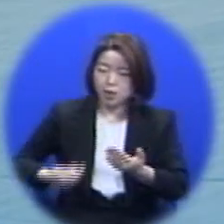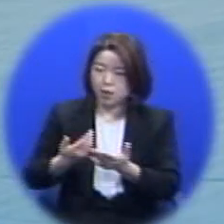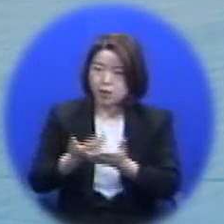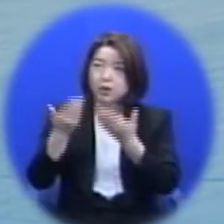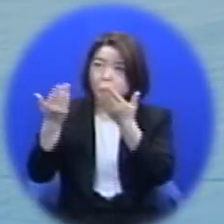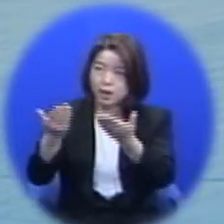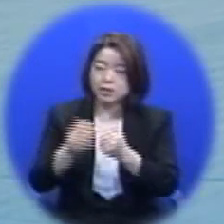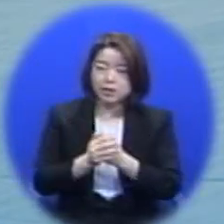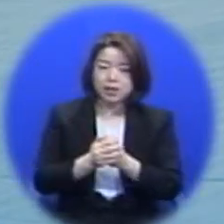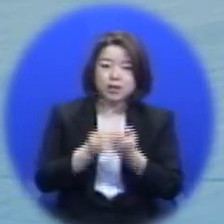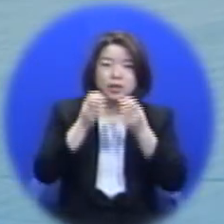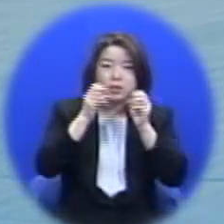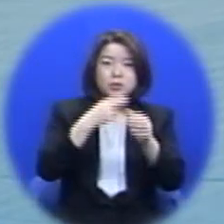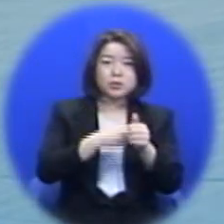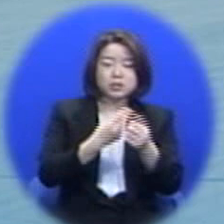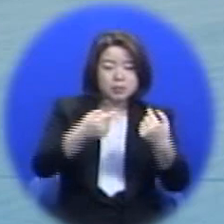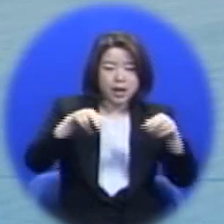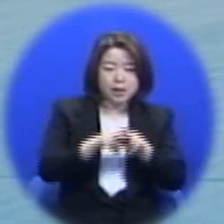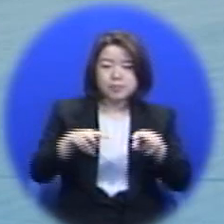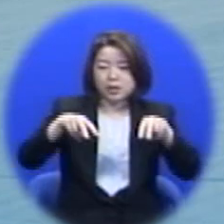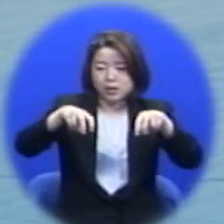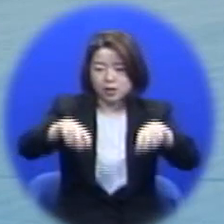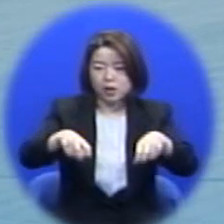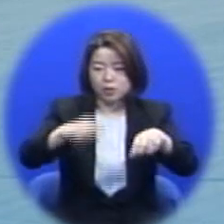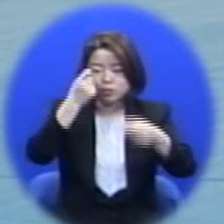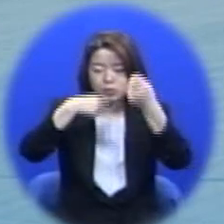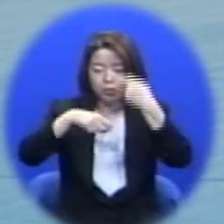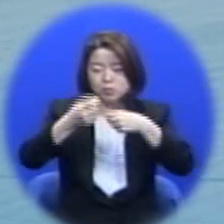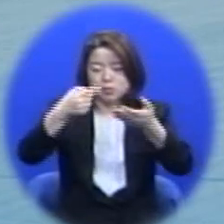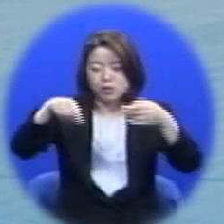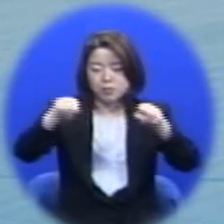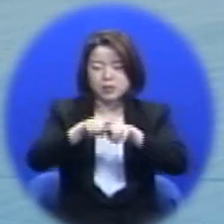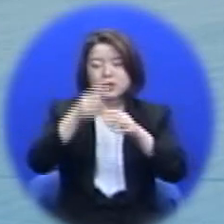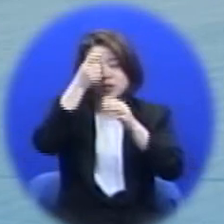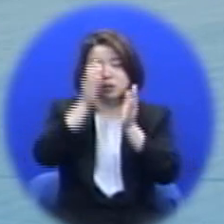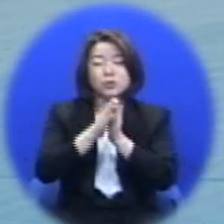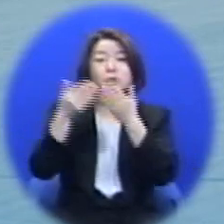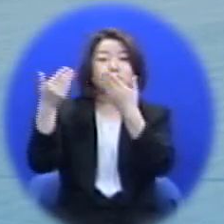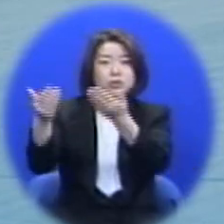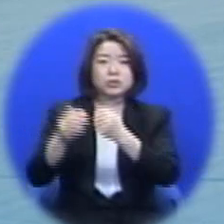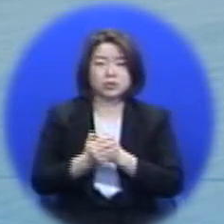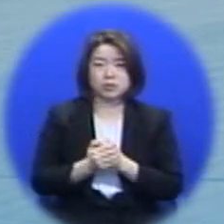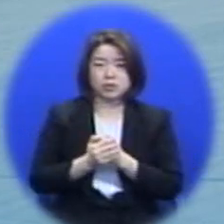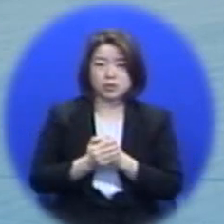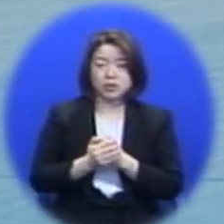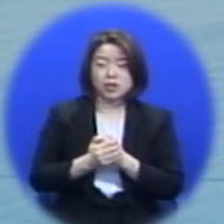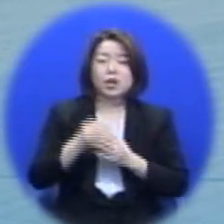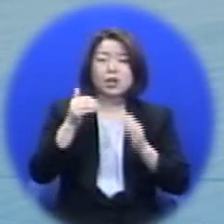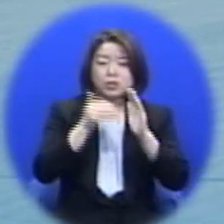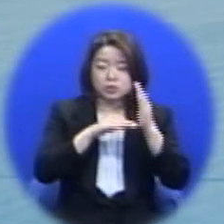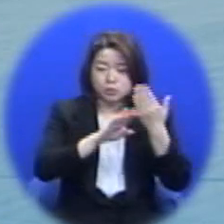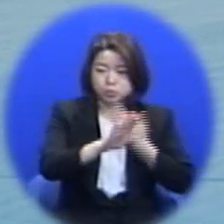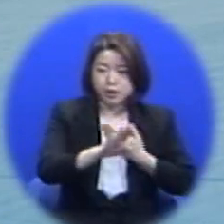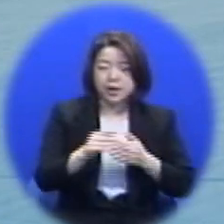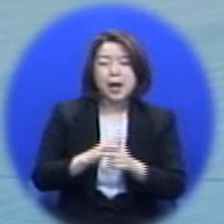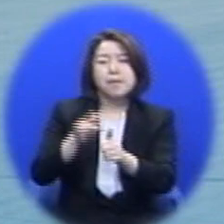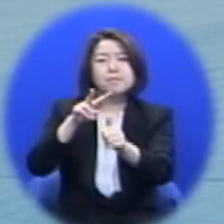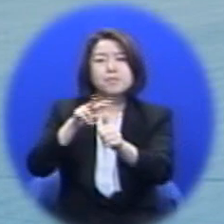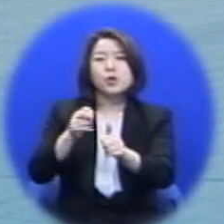같이 무릎을 꿇고 눈물로 같이 기도했습니다. 그리고는 그 길로 가서 미워하던 사람 집을